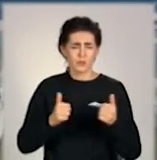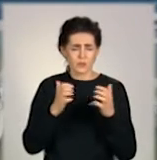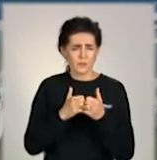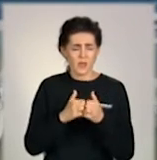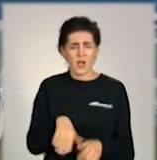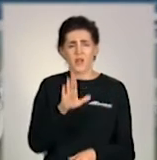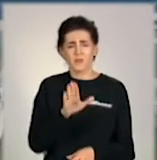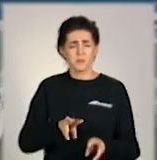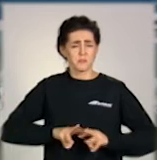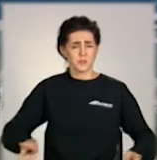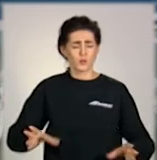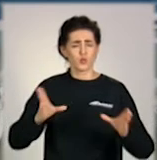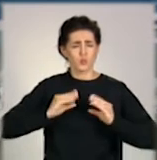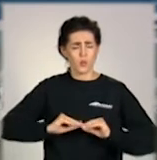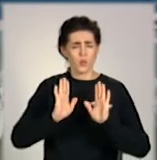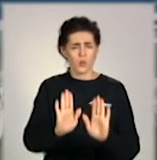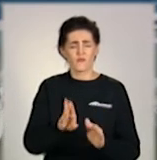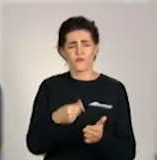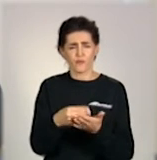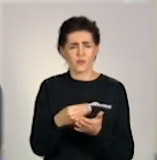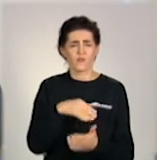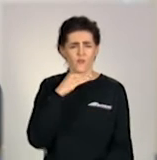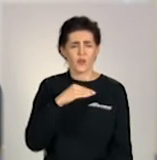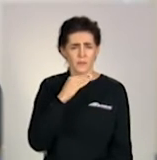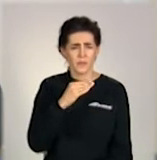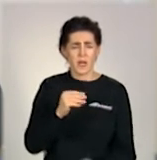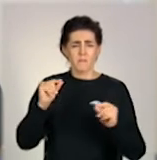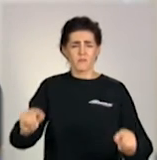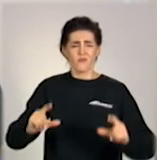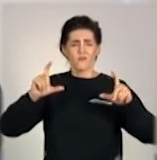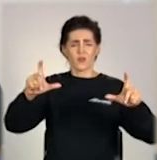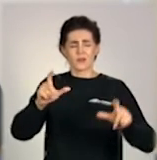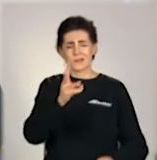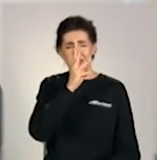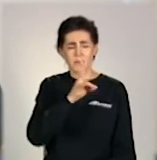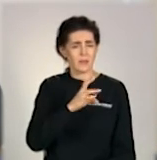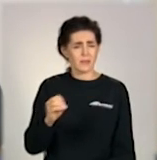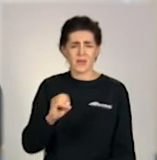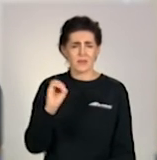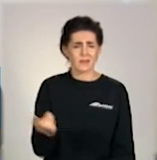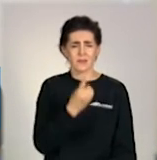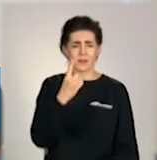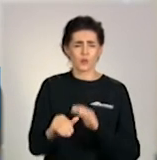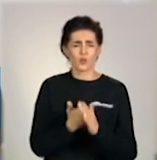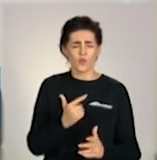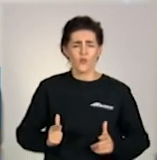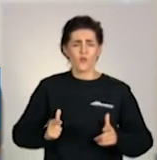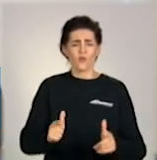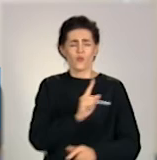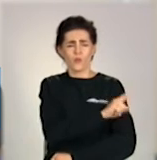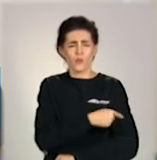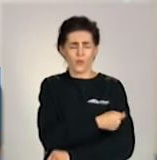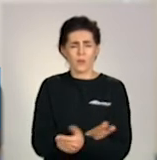В уряді заспокоюють, грошей вистачить. Підвищення зарплат – це, звичайно, не єдине нововведення, яке чекає медичну галузь.